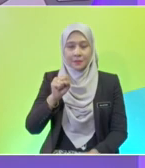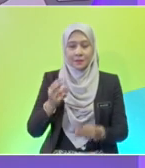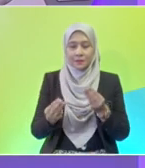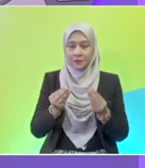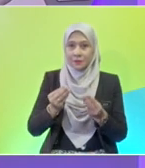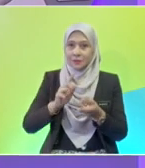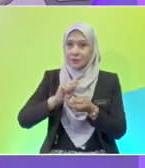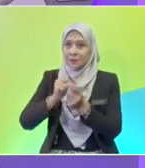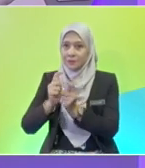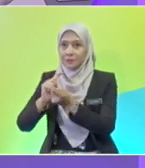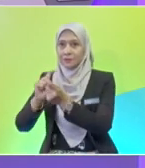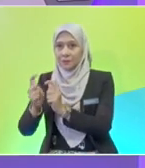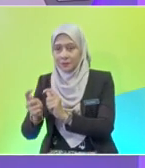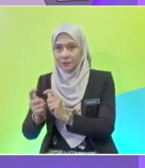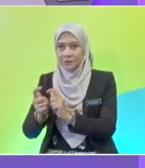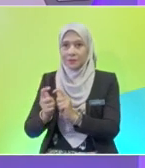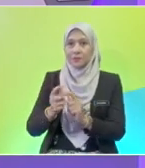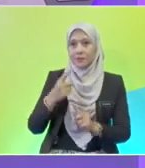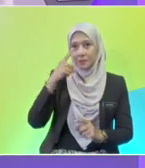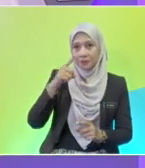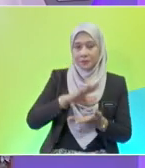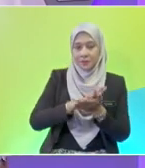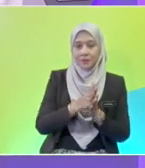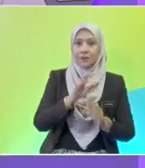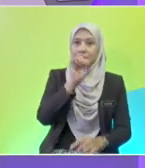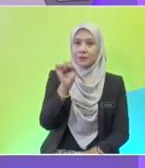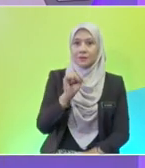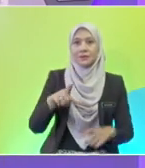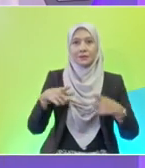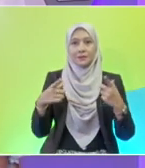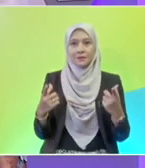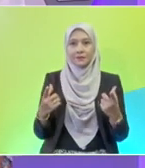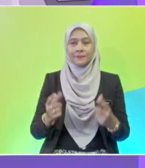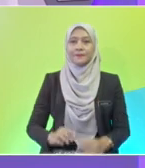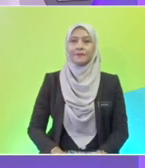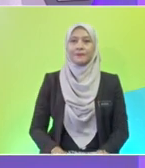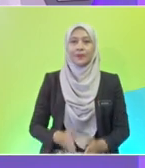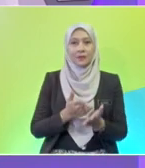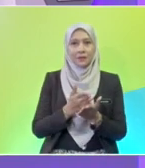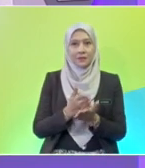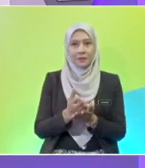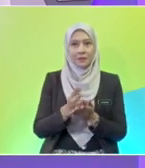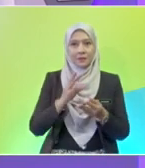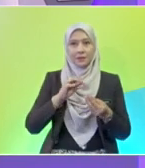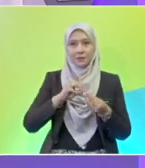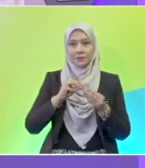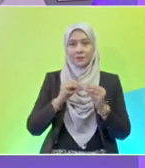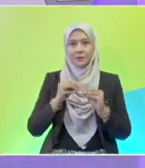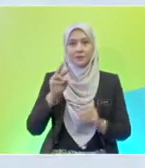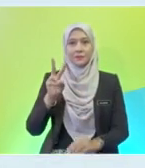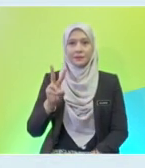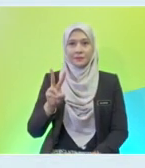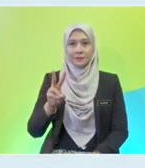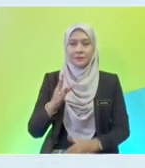betul saja kita teruskan soal kedua oke antara berikut yang